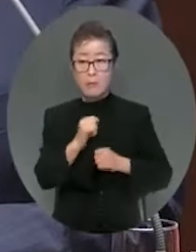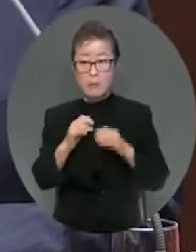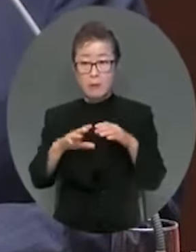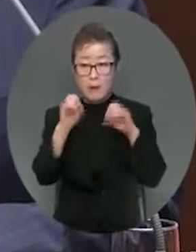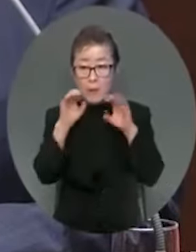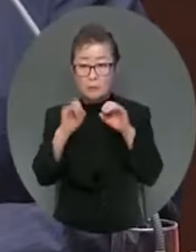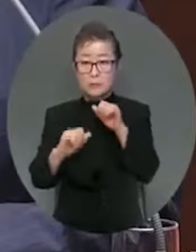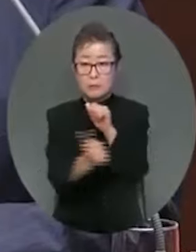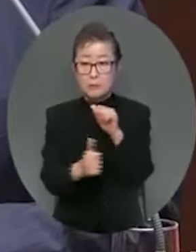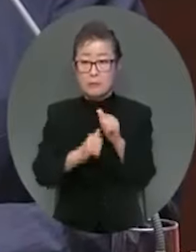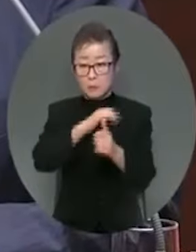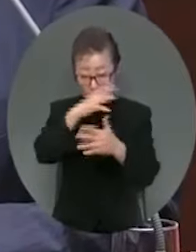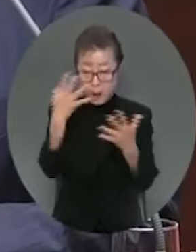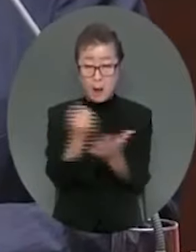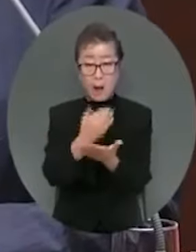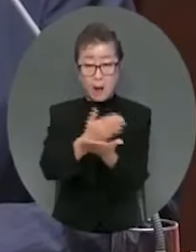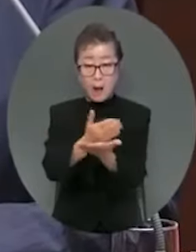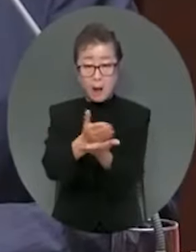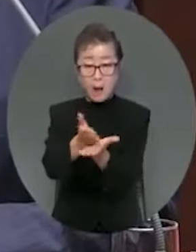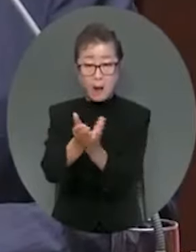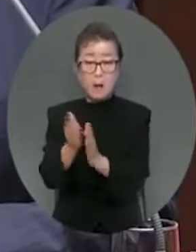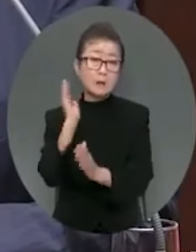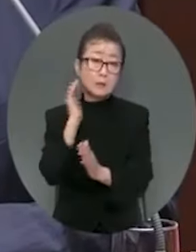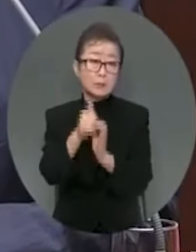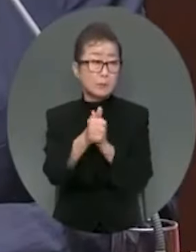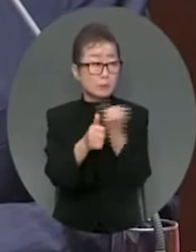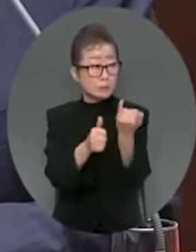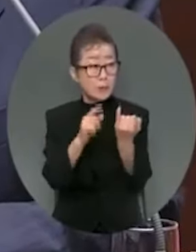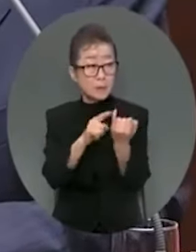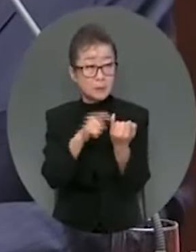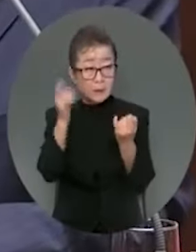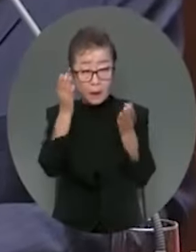감사원도 자가만 집니까? 왜 자가만 집니까?